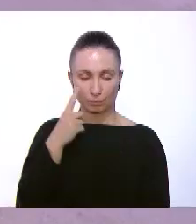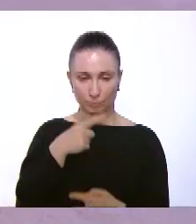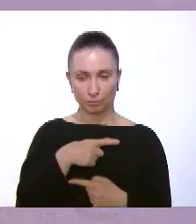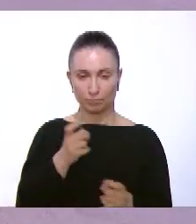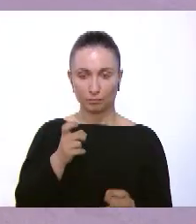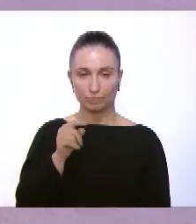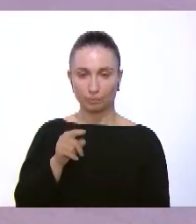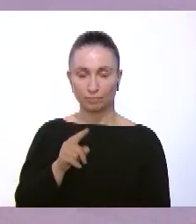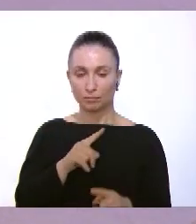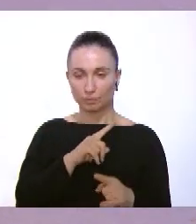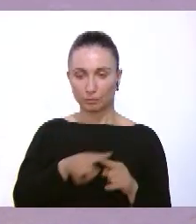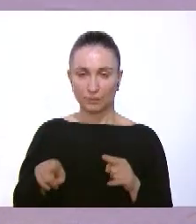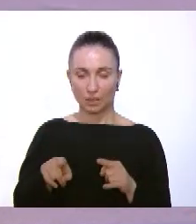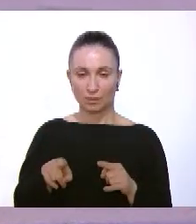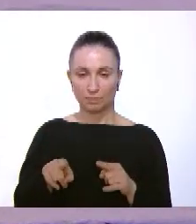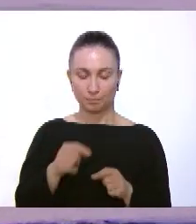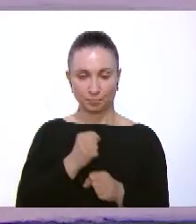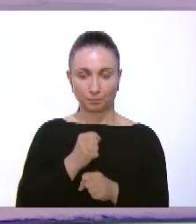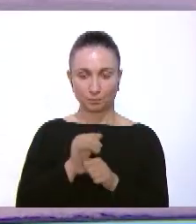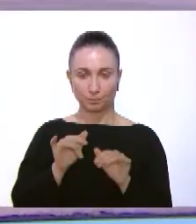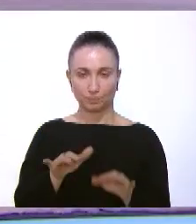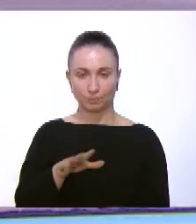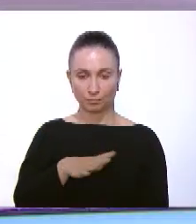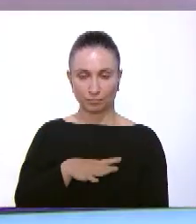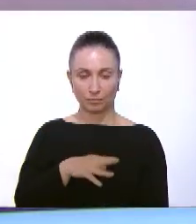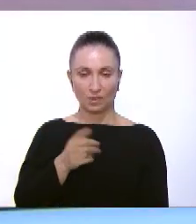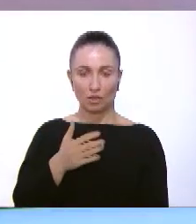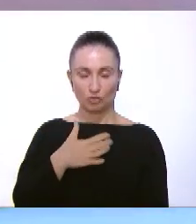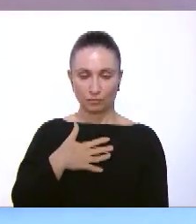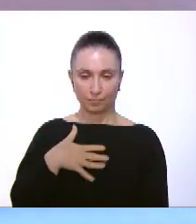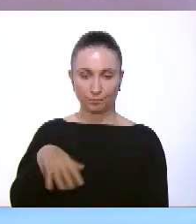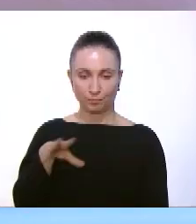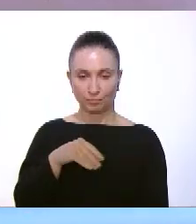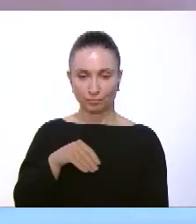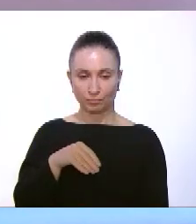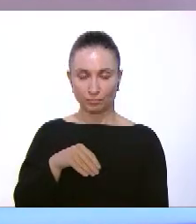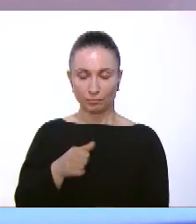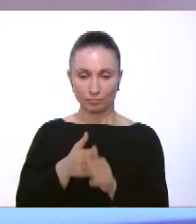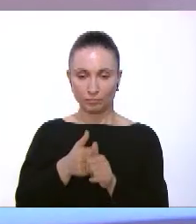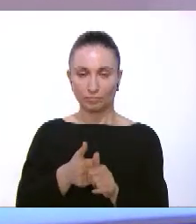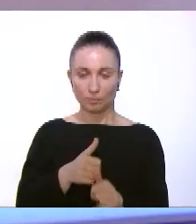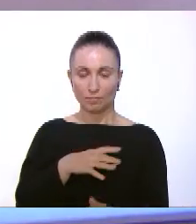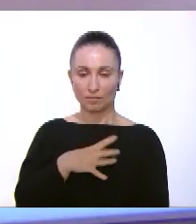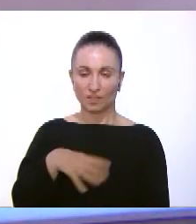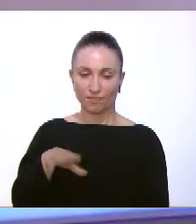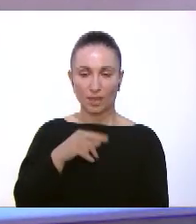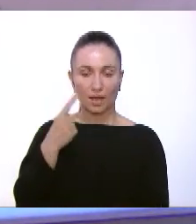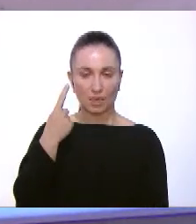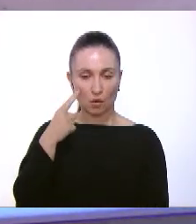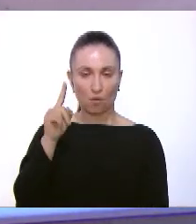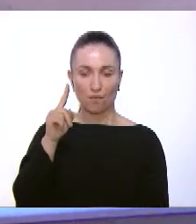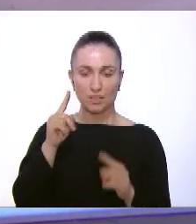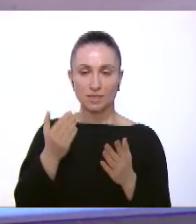მოწოდებული, მყისიერად ხორციელდებოდა და ჩვენ ფეხს უწყობდით ყველა იმ ნოვაციას, ყველა